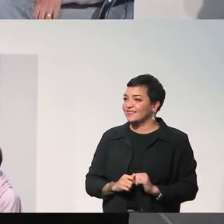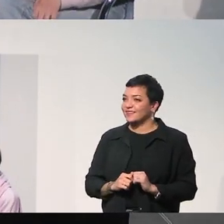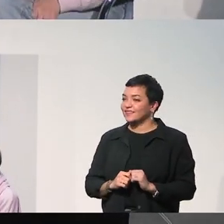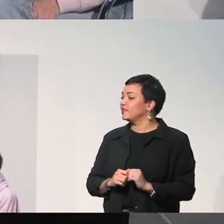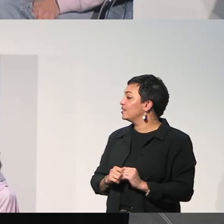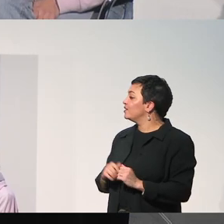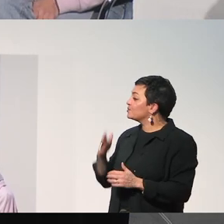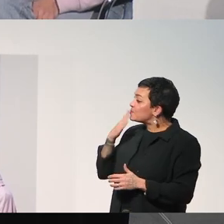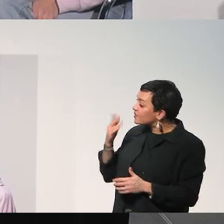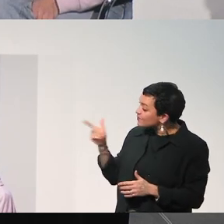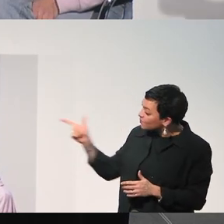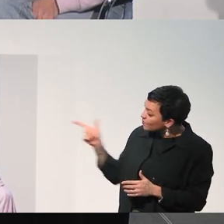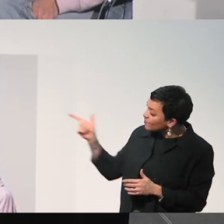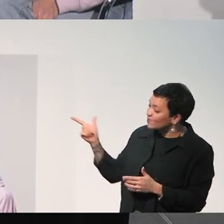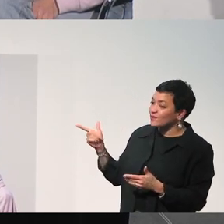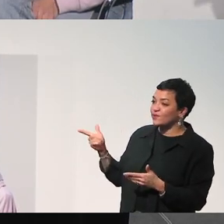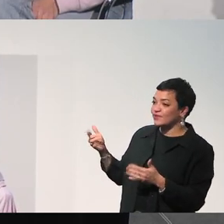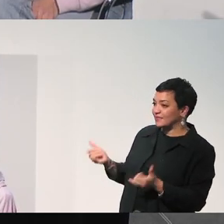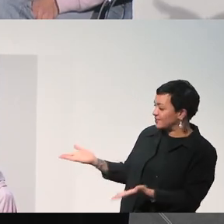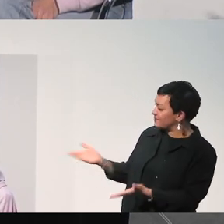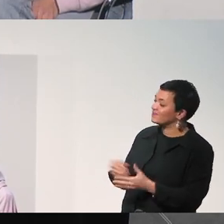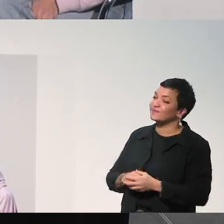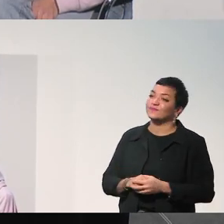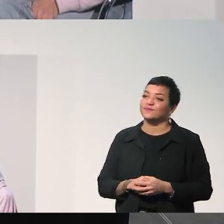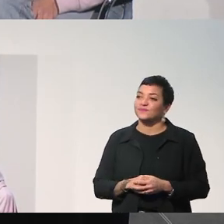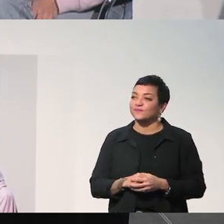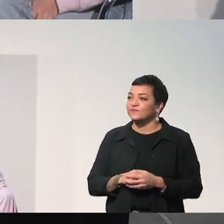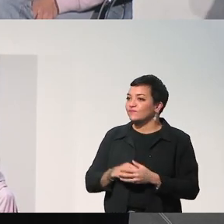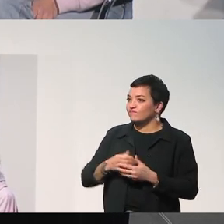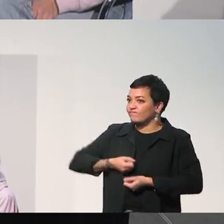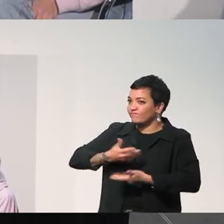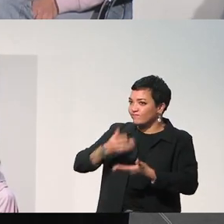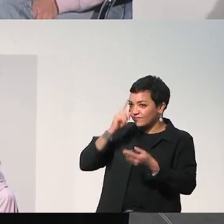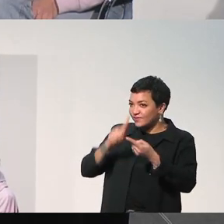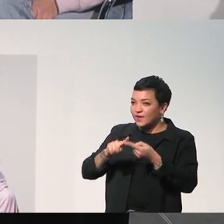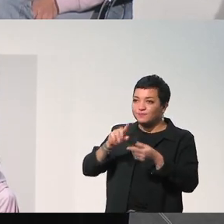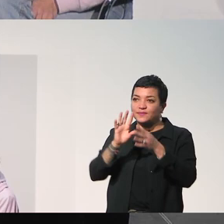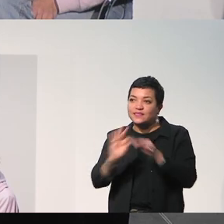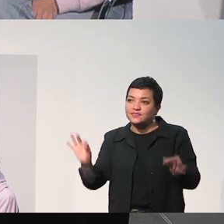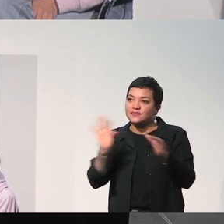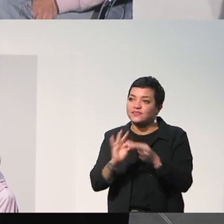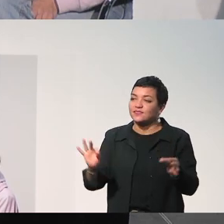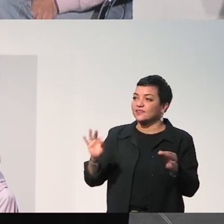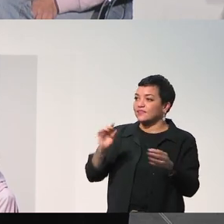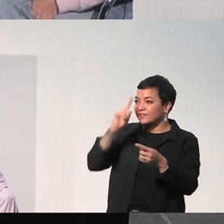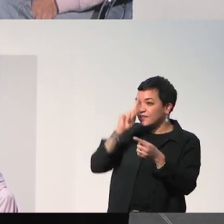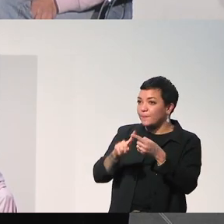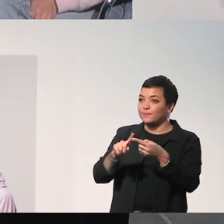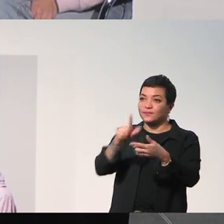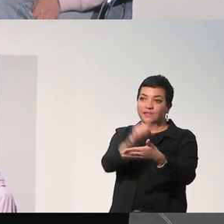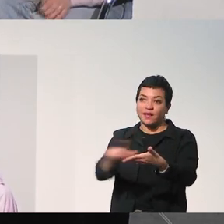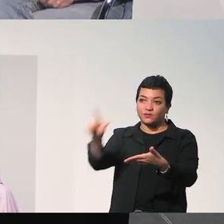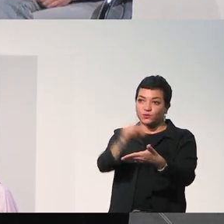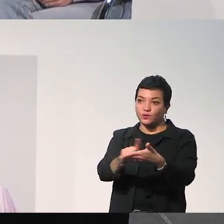Oliver Roeux, merci à tous les deux d'être avec nous aujourd'hui pour nous parler de vos récits, de la façon dont, à travers la littérature,